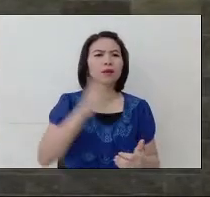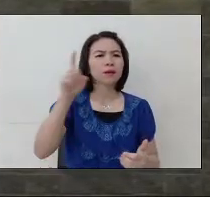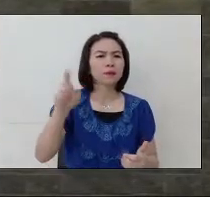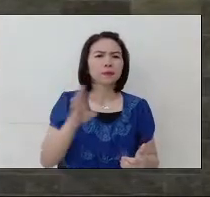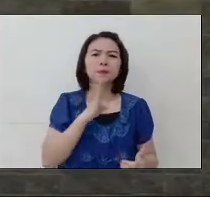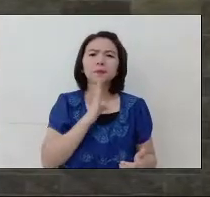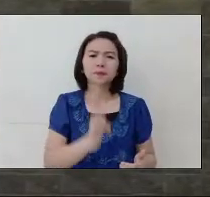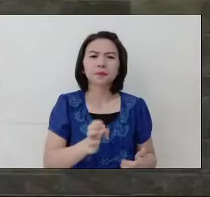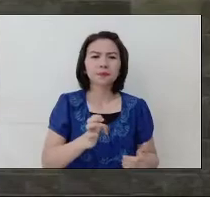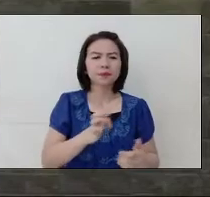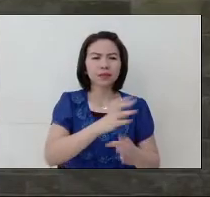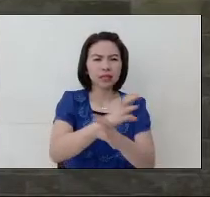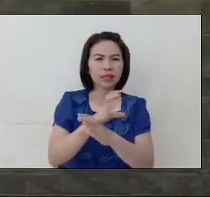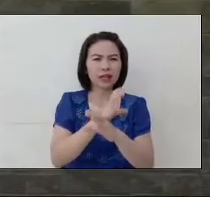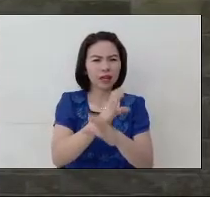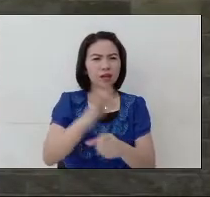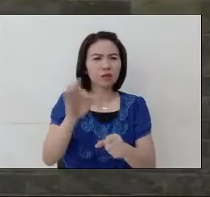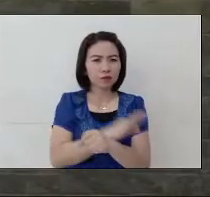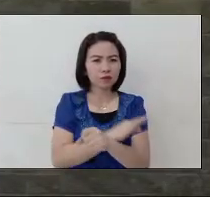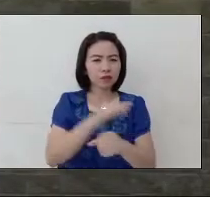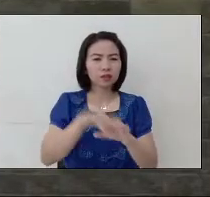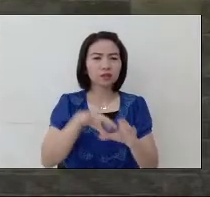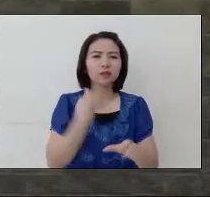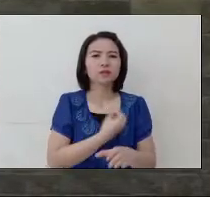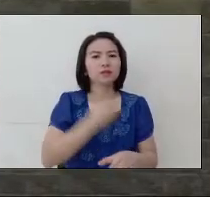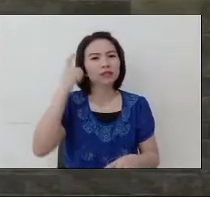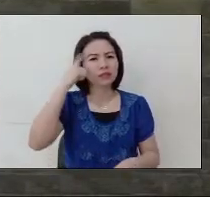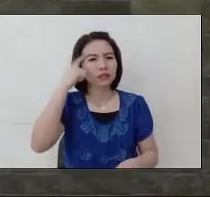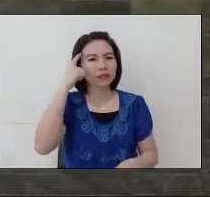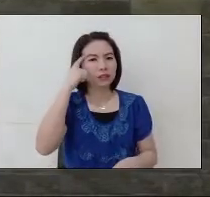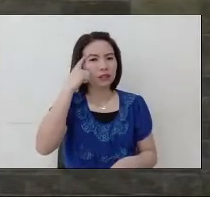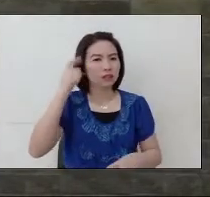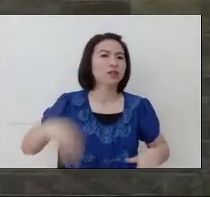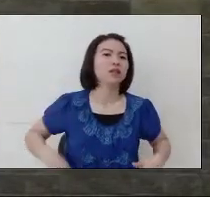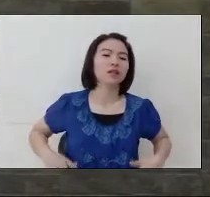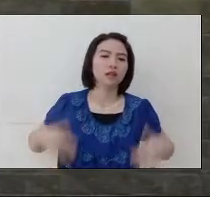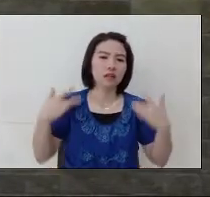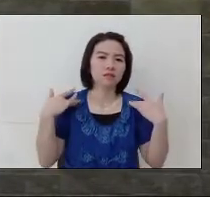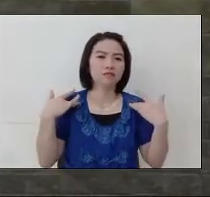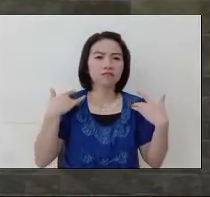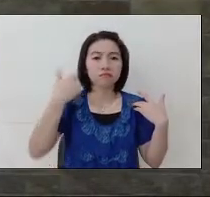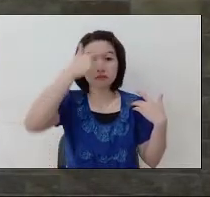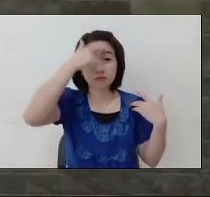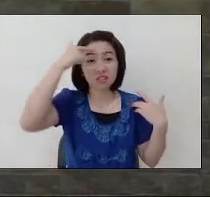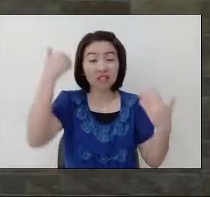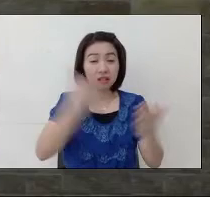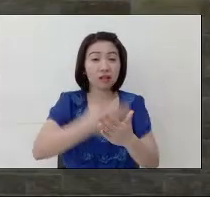life. Because after the thinking, doing is the next.